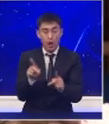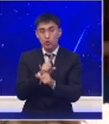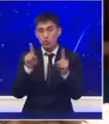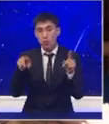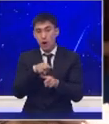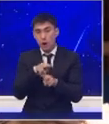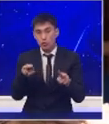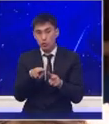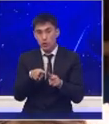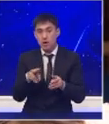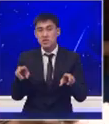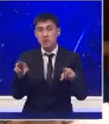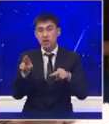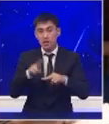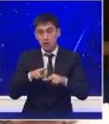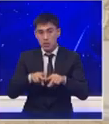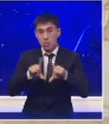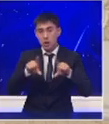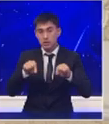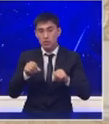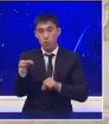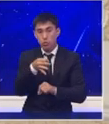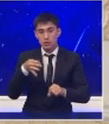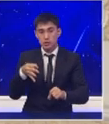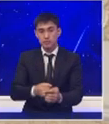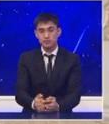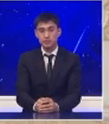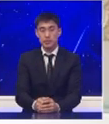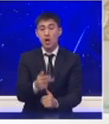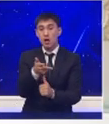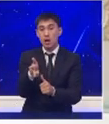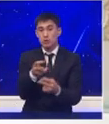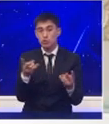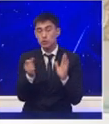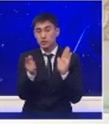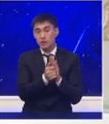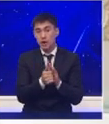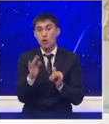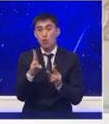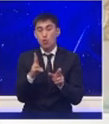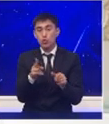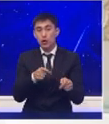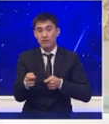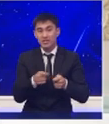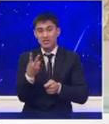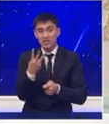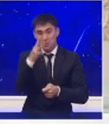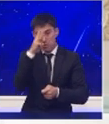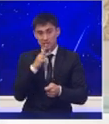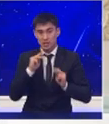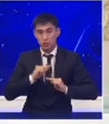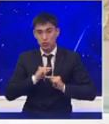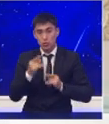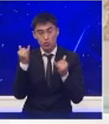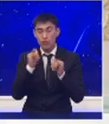особый контроль Департамента полиции области. Камеры надо ставить. Я сам тоже как руководитель уже 3-й месяц здесь работаю,